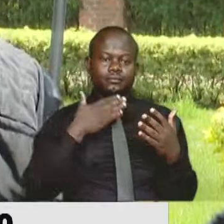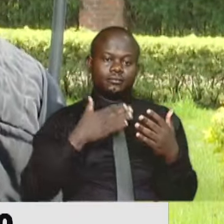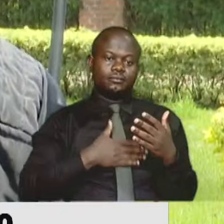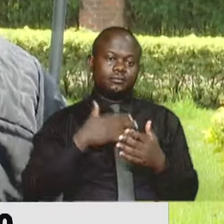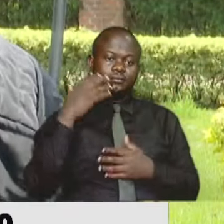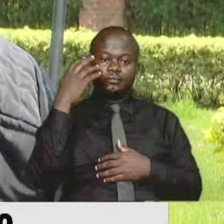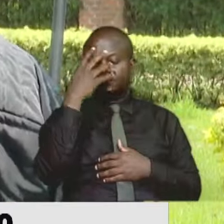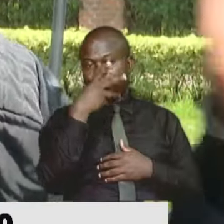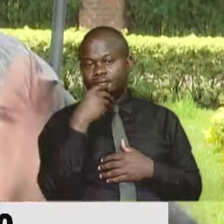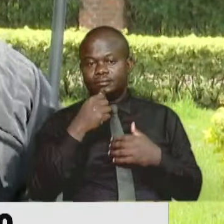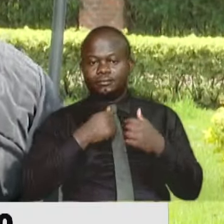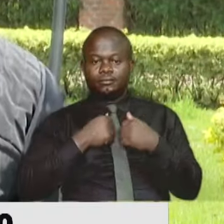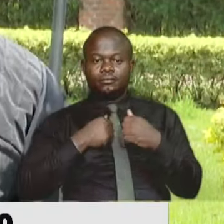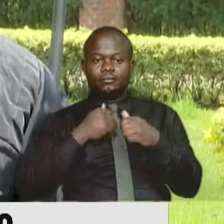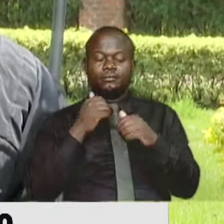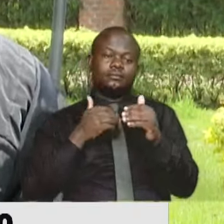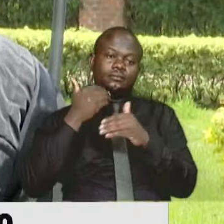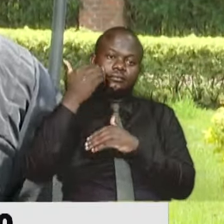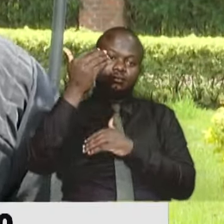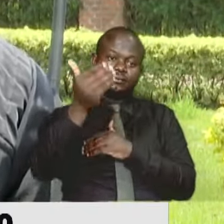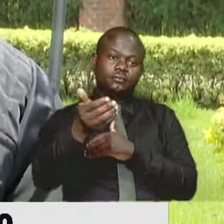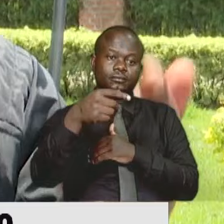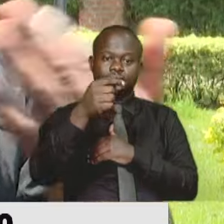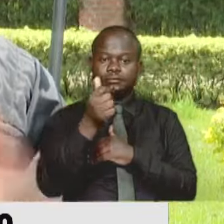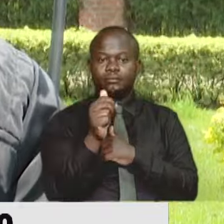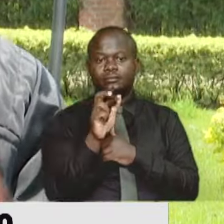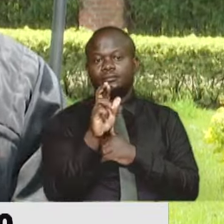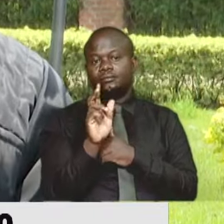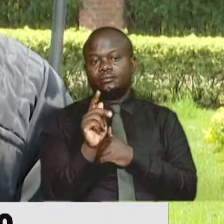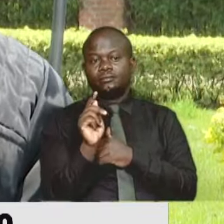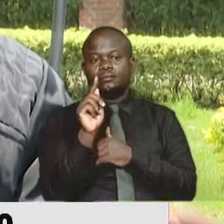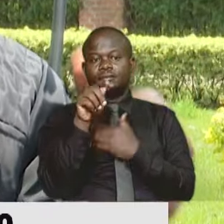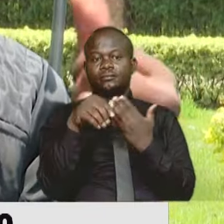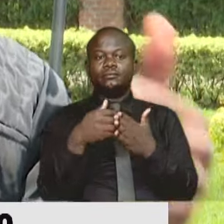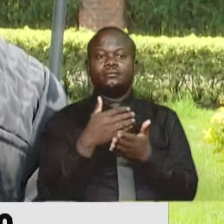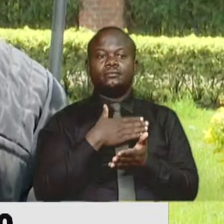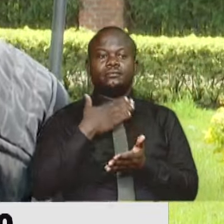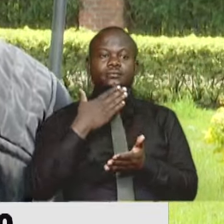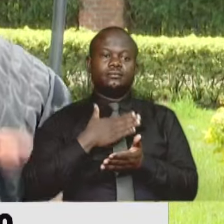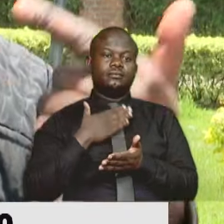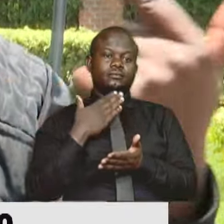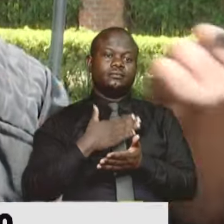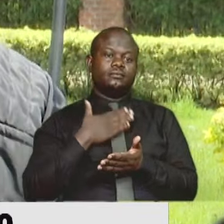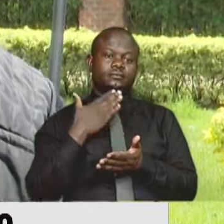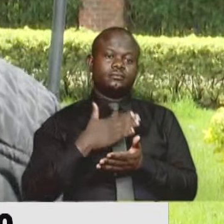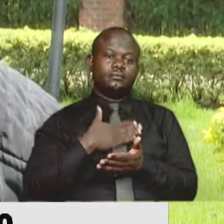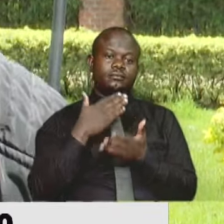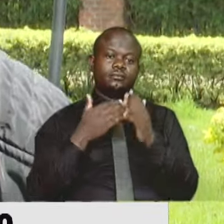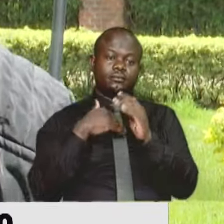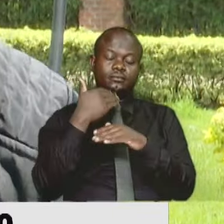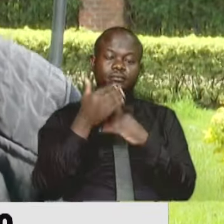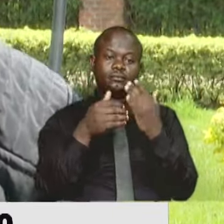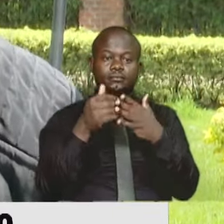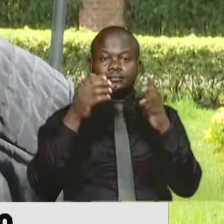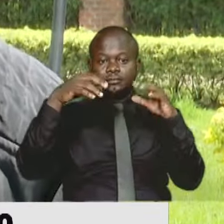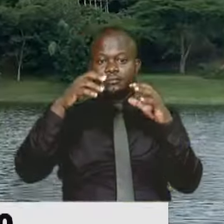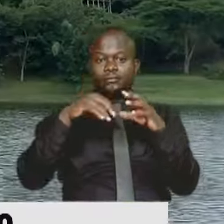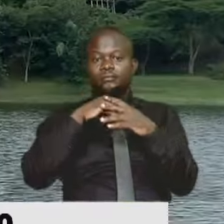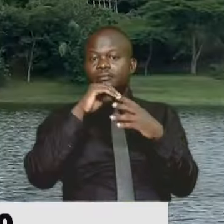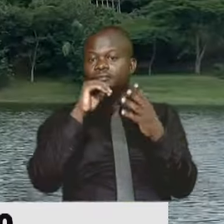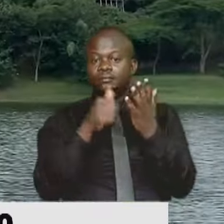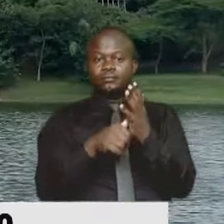ubwiza bw'u Rwanda hanze y'amaparike y'u Rwanda baze bahishimire batifuzo baritabavaho nibimvura iguye nta